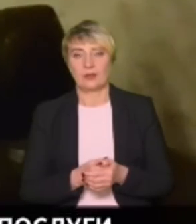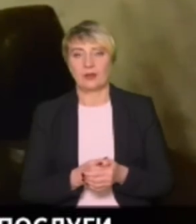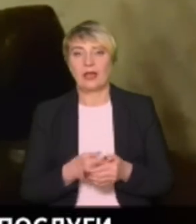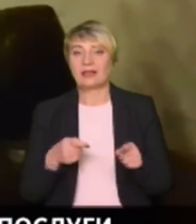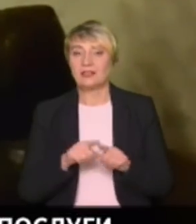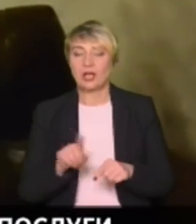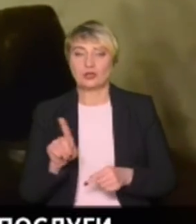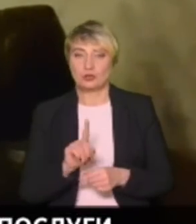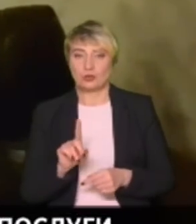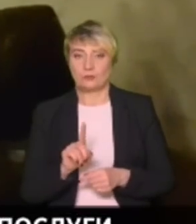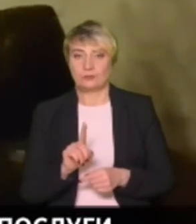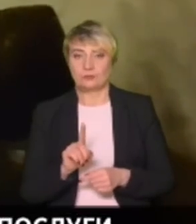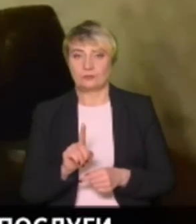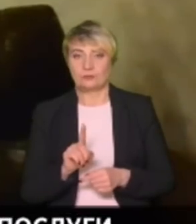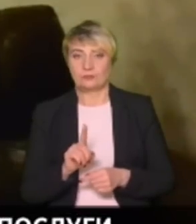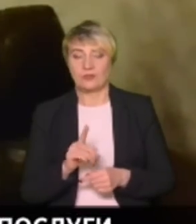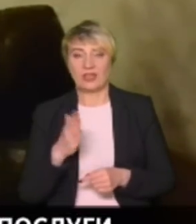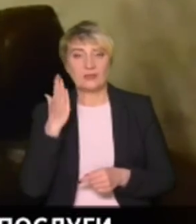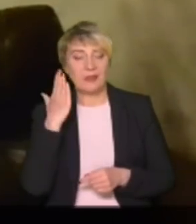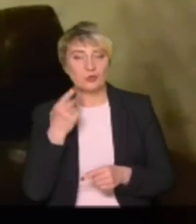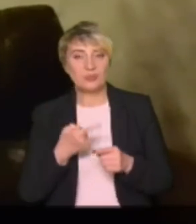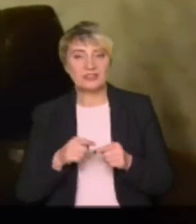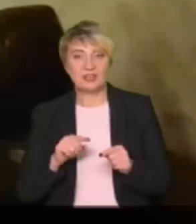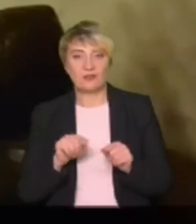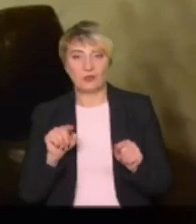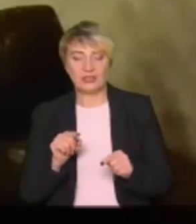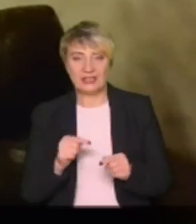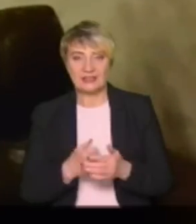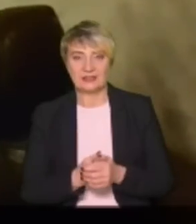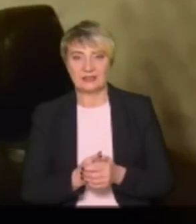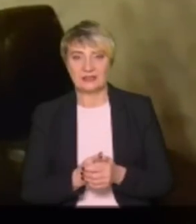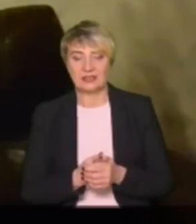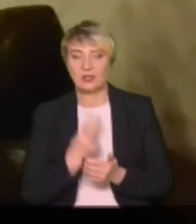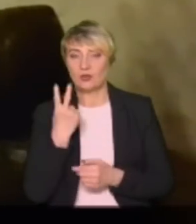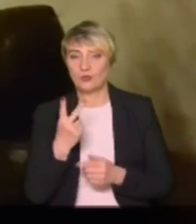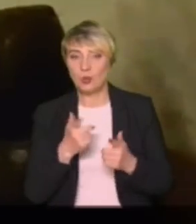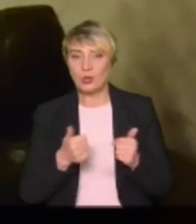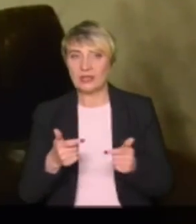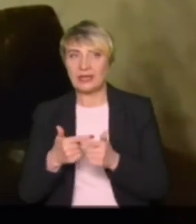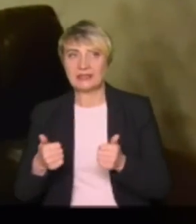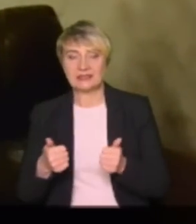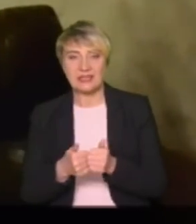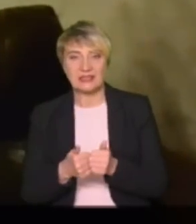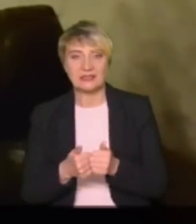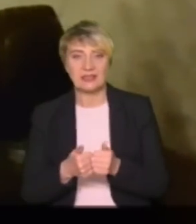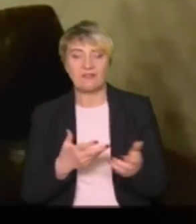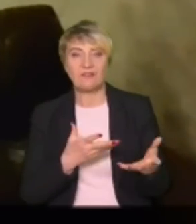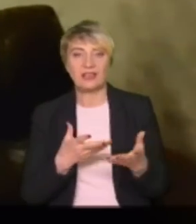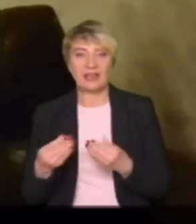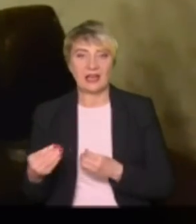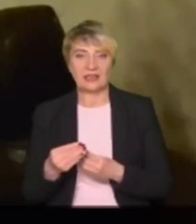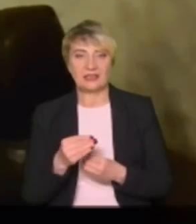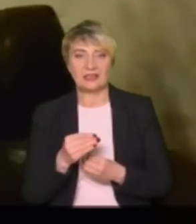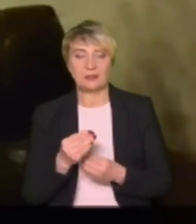что способность вот этих двух организаций надгосударственных влиять на